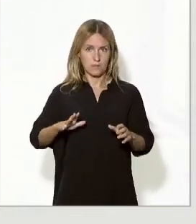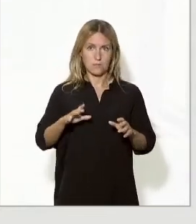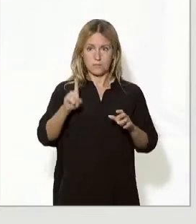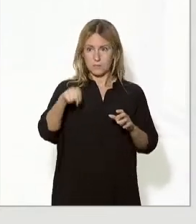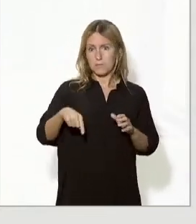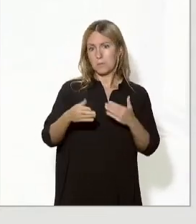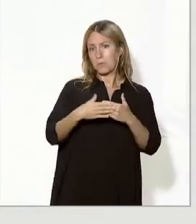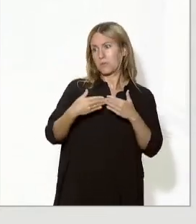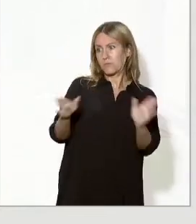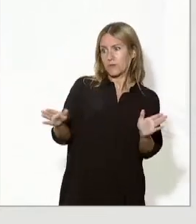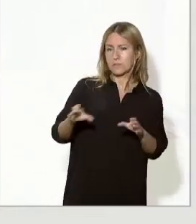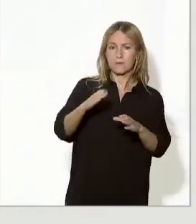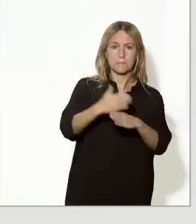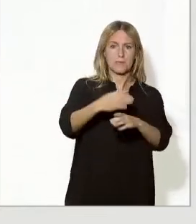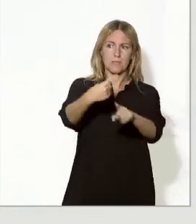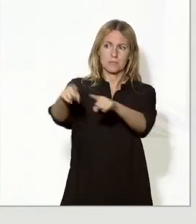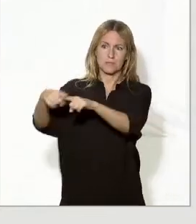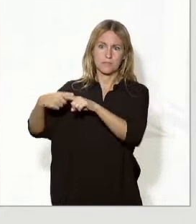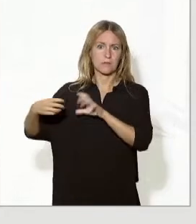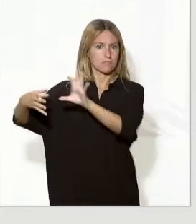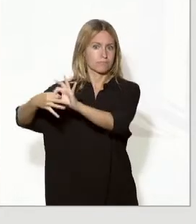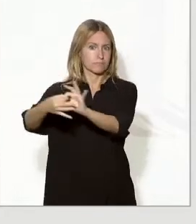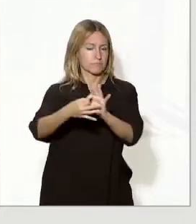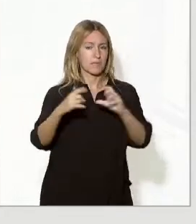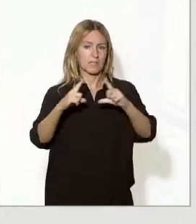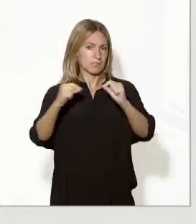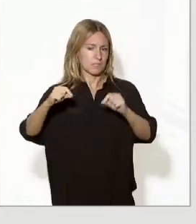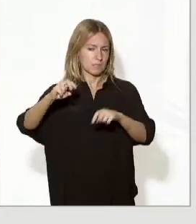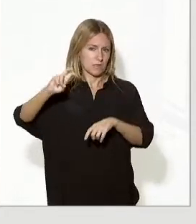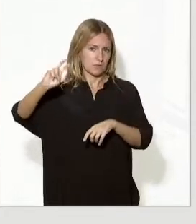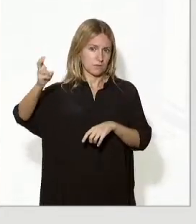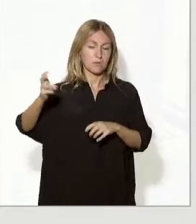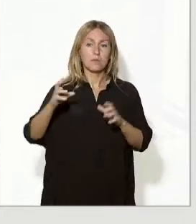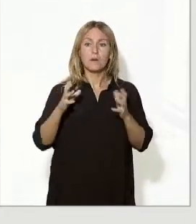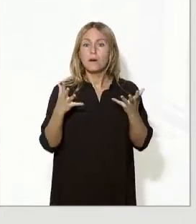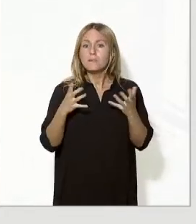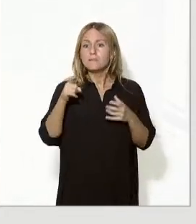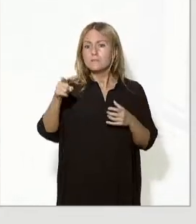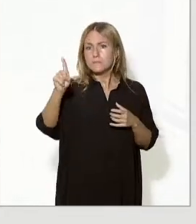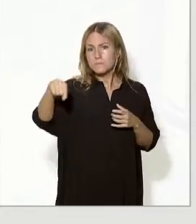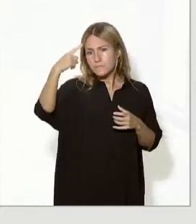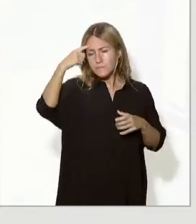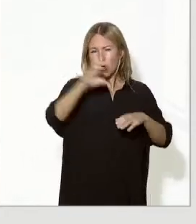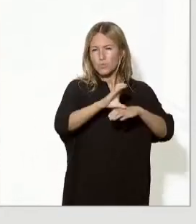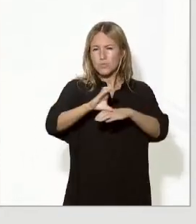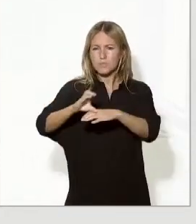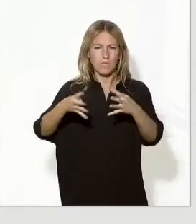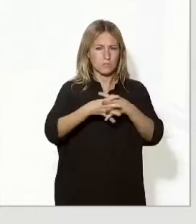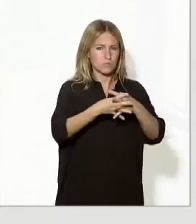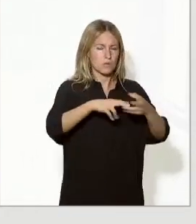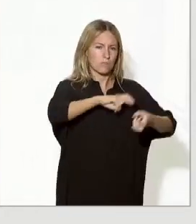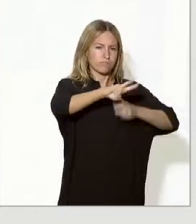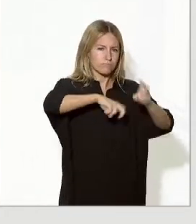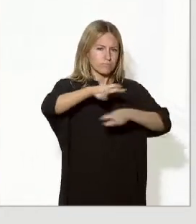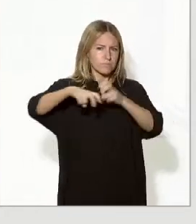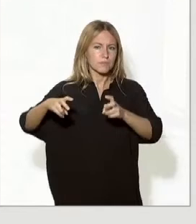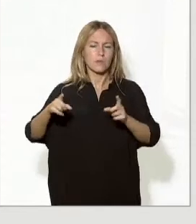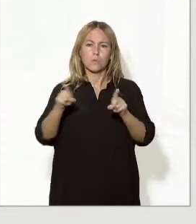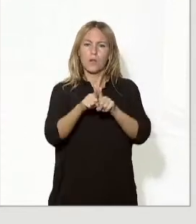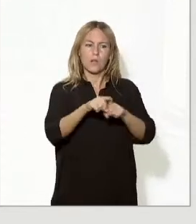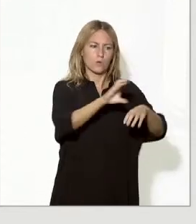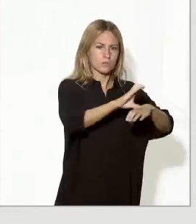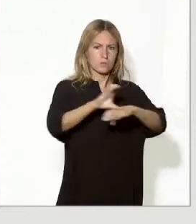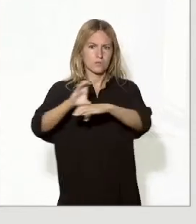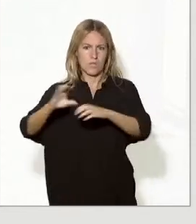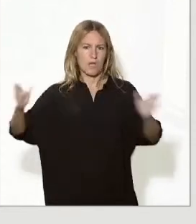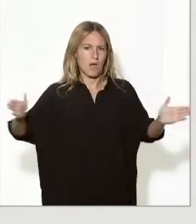sigui Esquerra? I també li voldria preguntar en aquest sentit si reestructurarà les conselleries per tal d'agrupar-ne i si preveu que